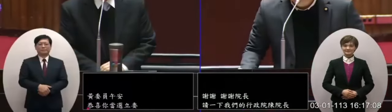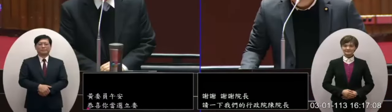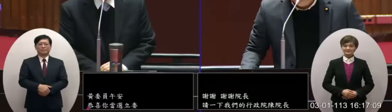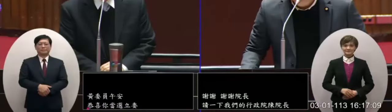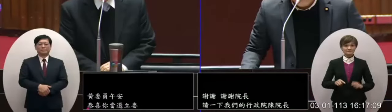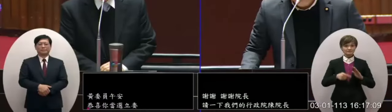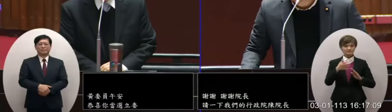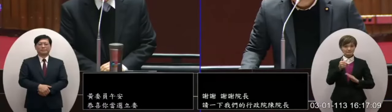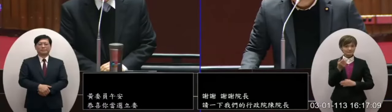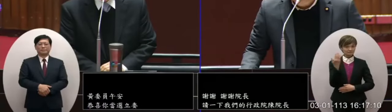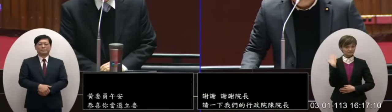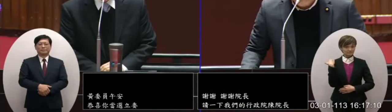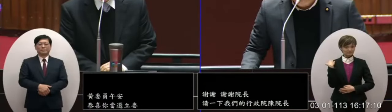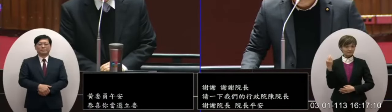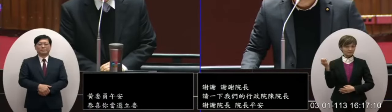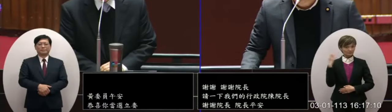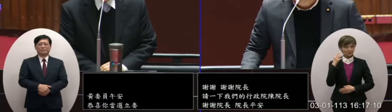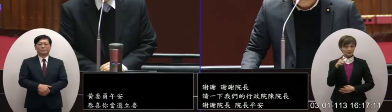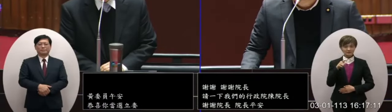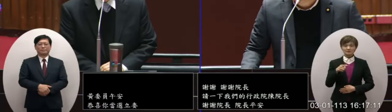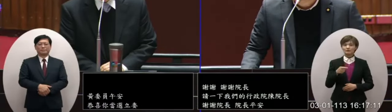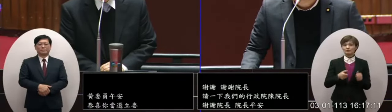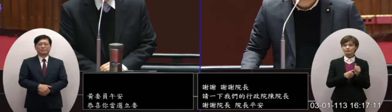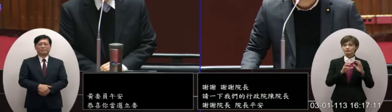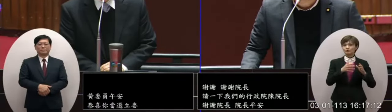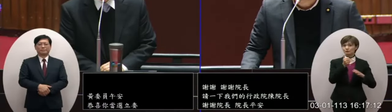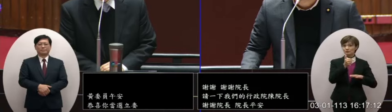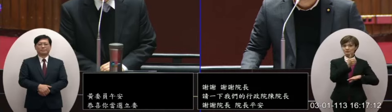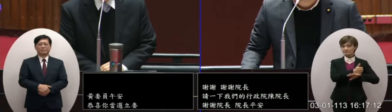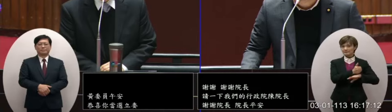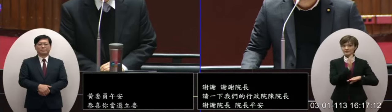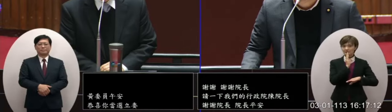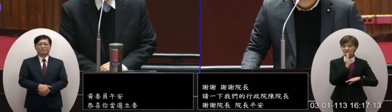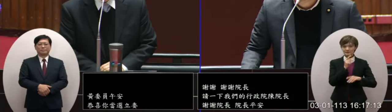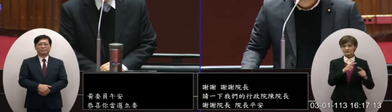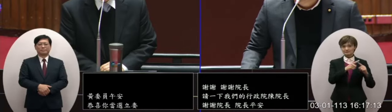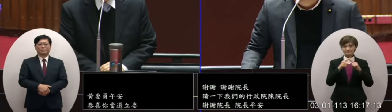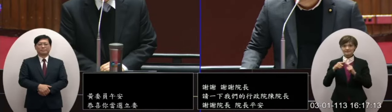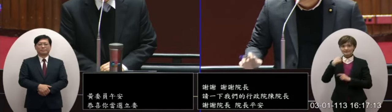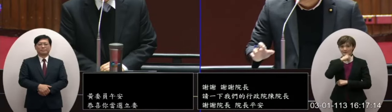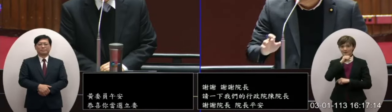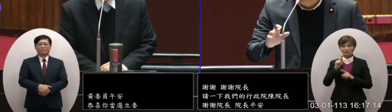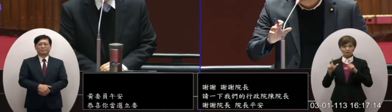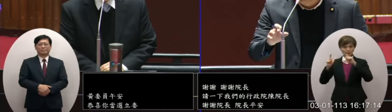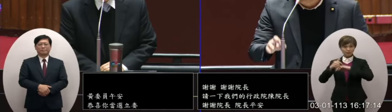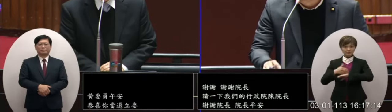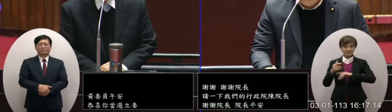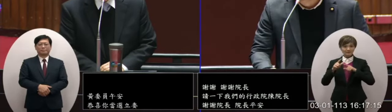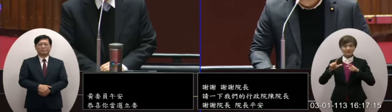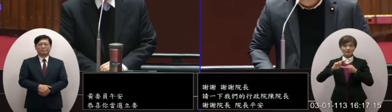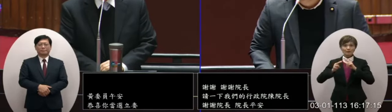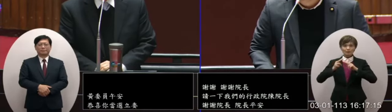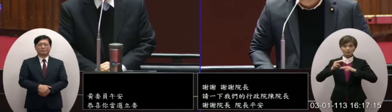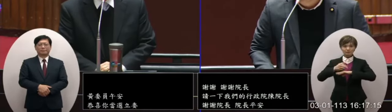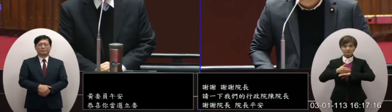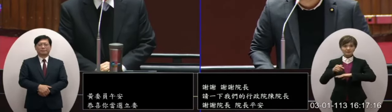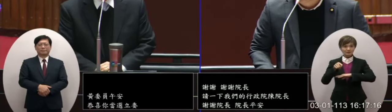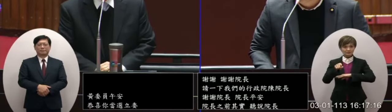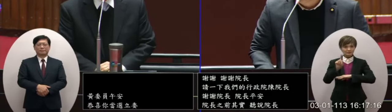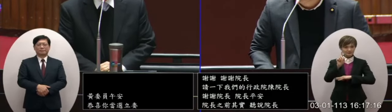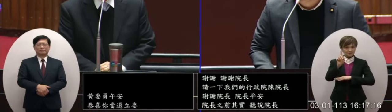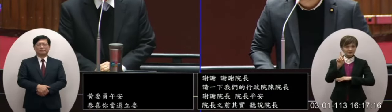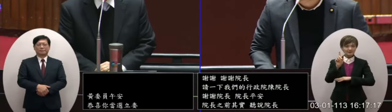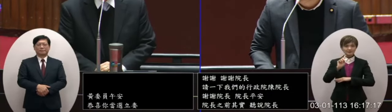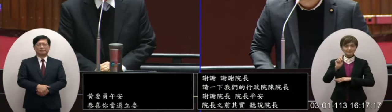实在我听说之前院长在担任副总统的时候，曾经到过台东县大武乡的一个主教